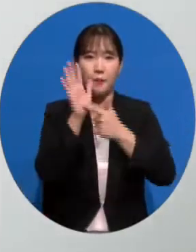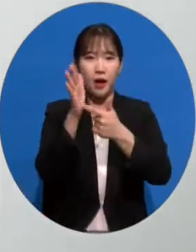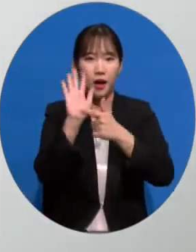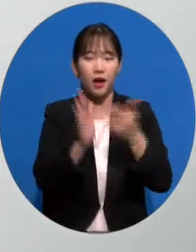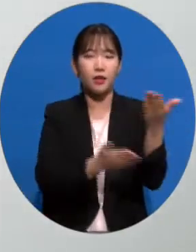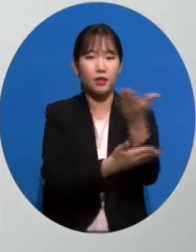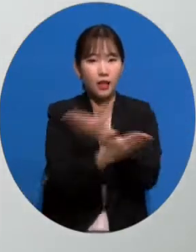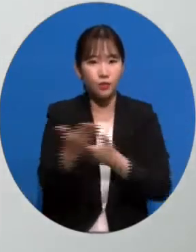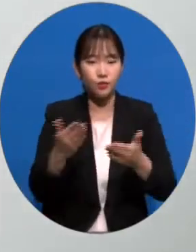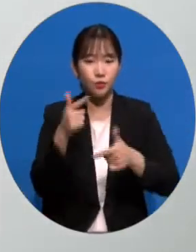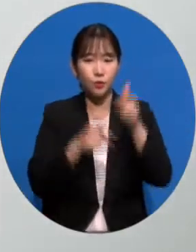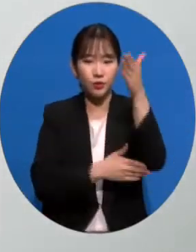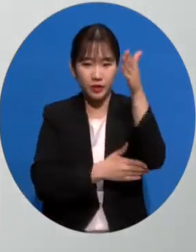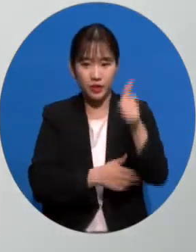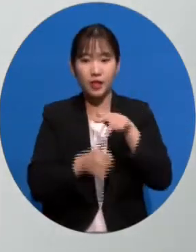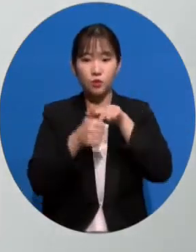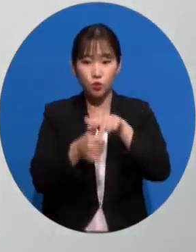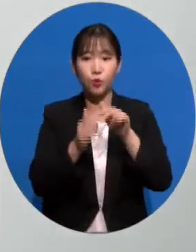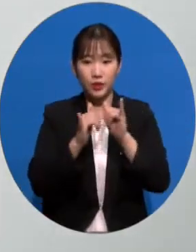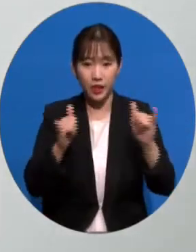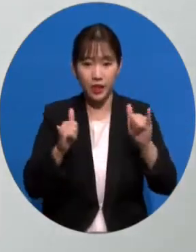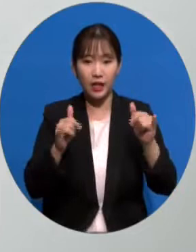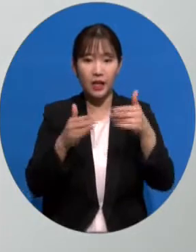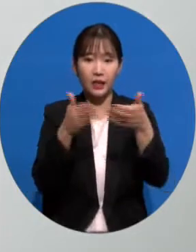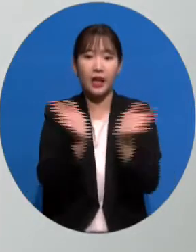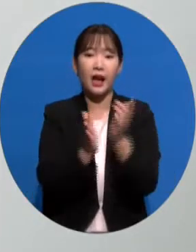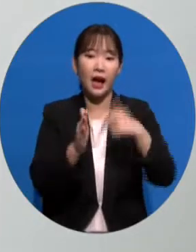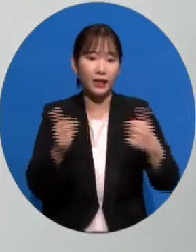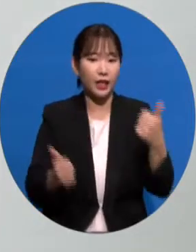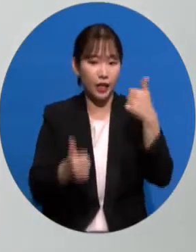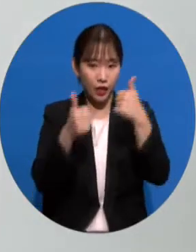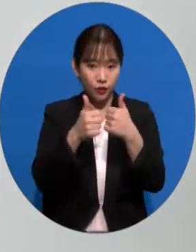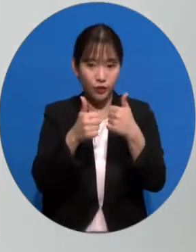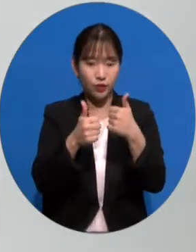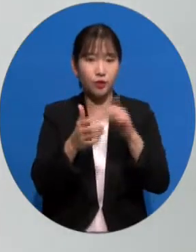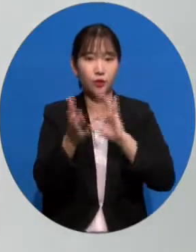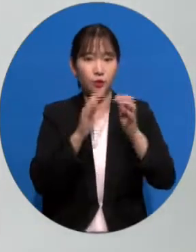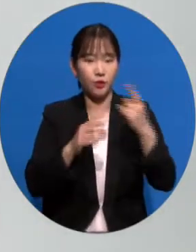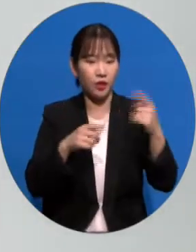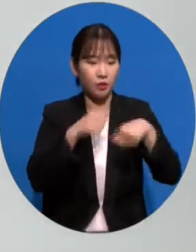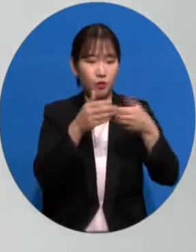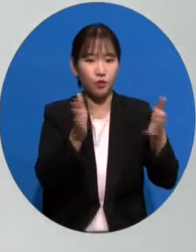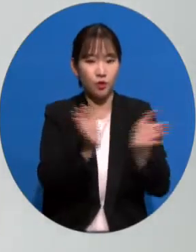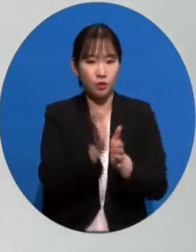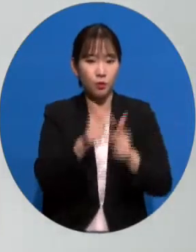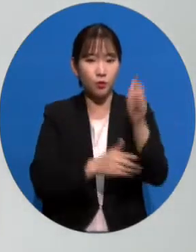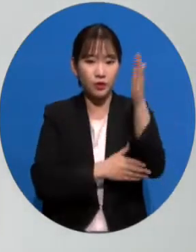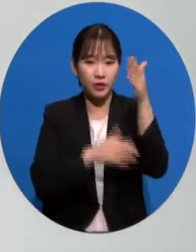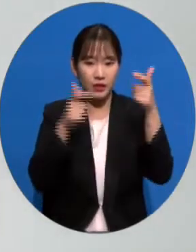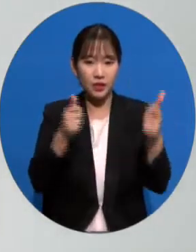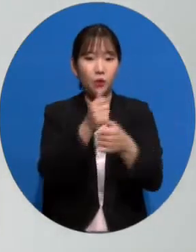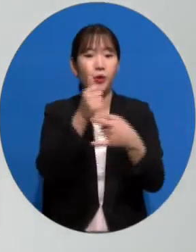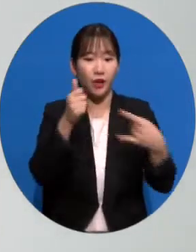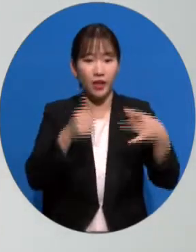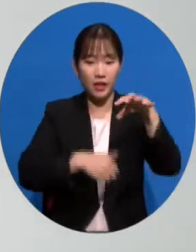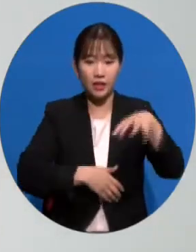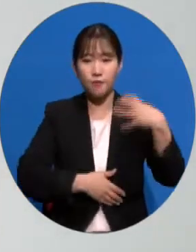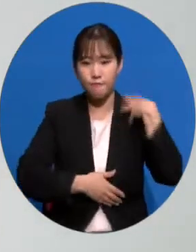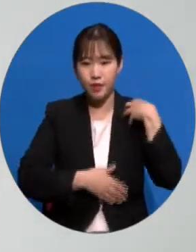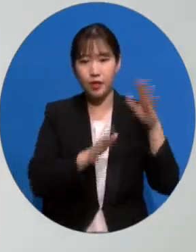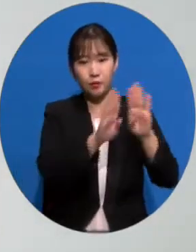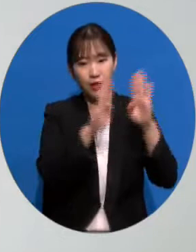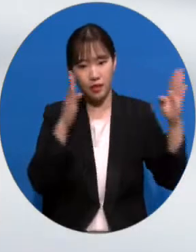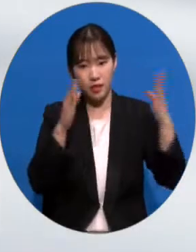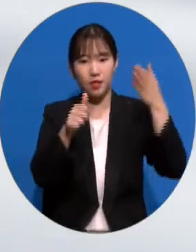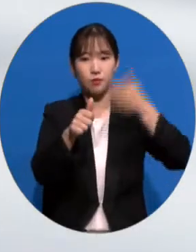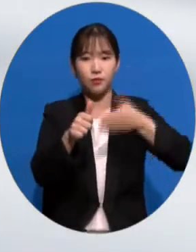나누는 목포시장 예비 후보 당내 경선 토론회를 더불어민주당 목포시 지역위원회에서 개최하여